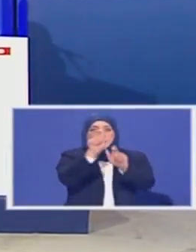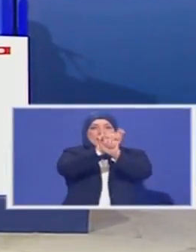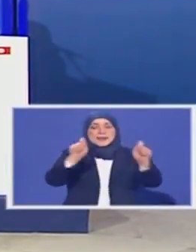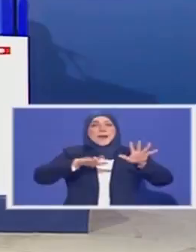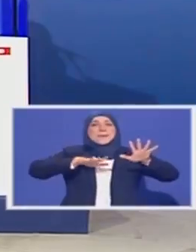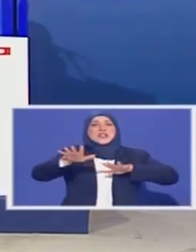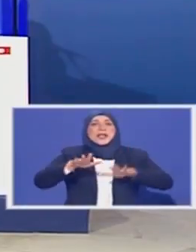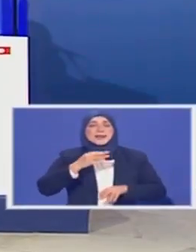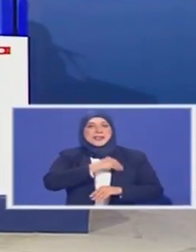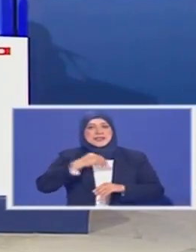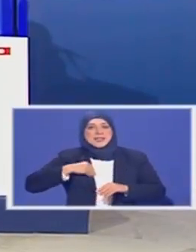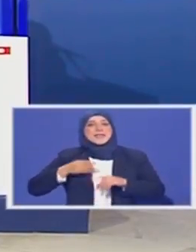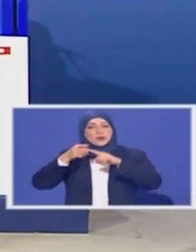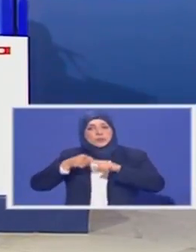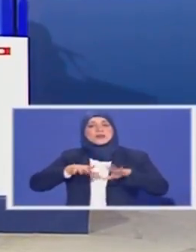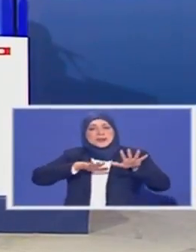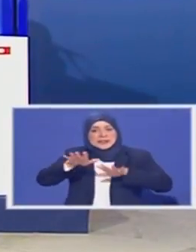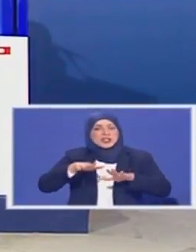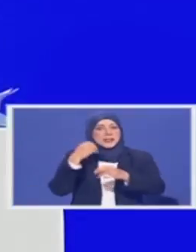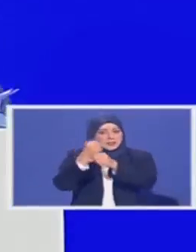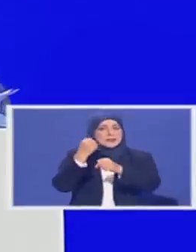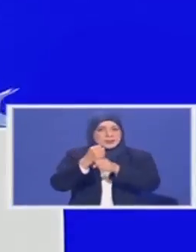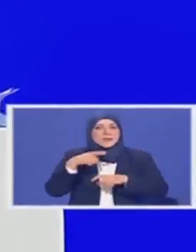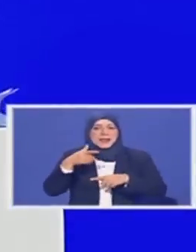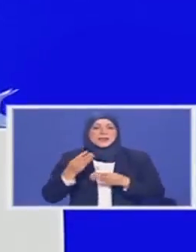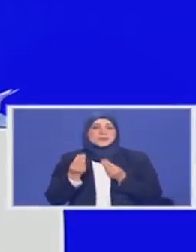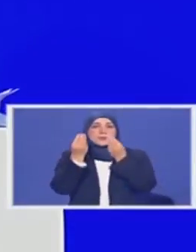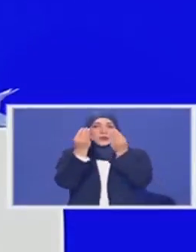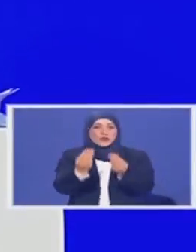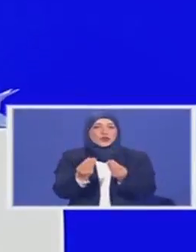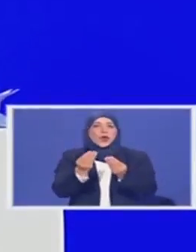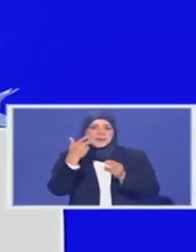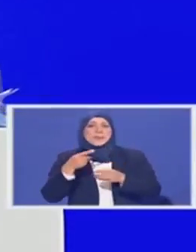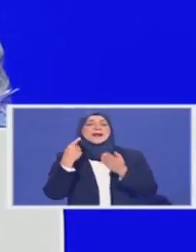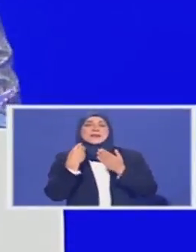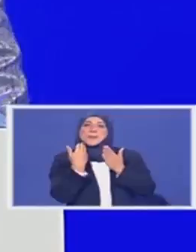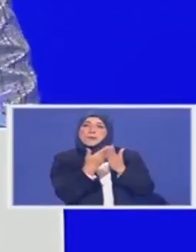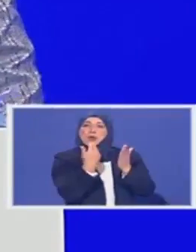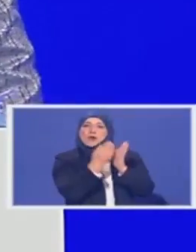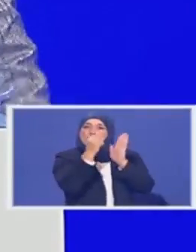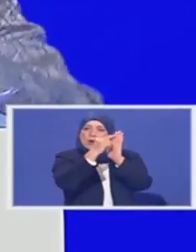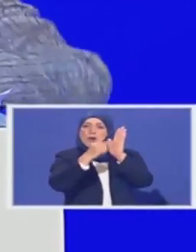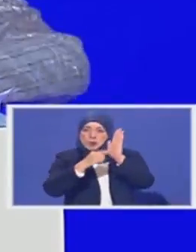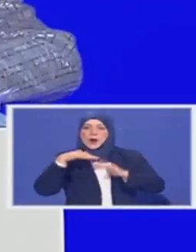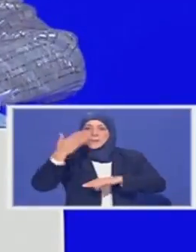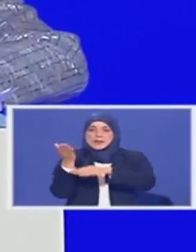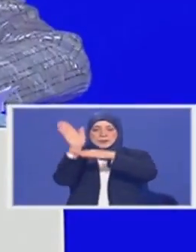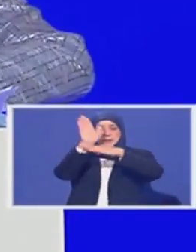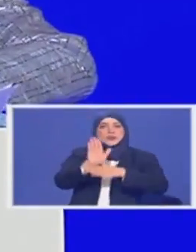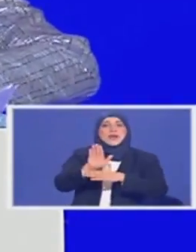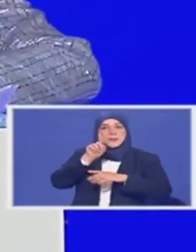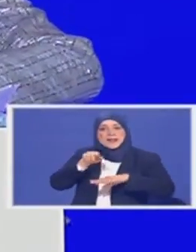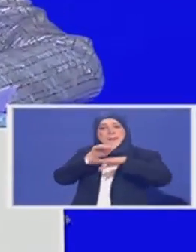الصحية والوقائية اللي باش تتقدم من خلال أدلة سيقع تقديمها، وهذا مهم جدا.